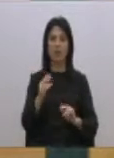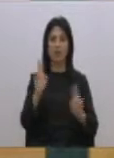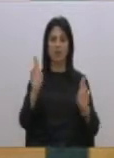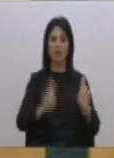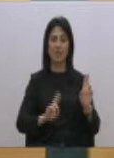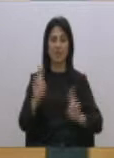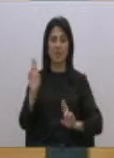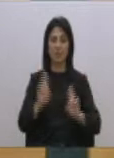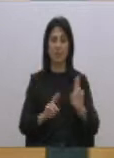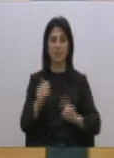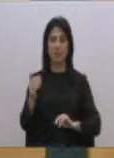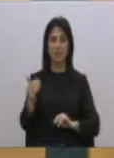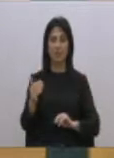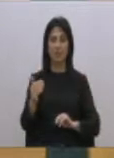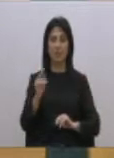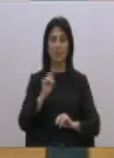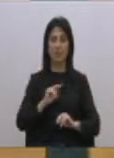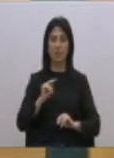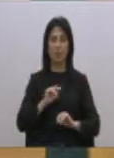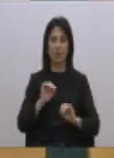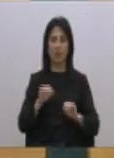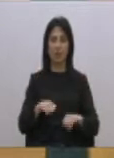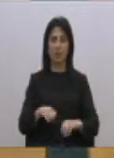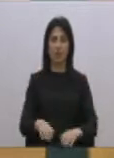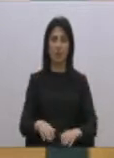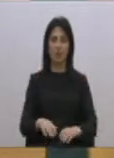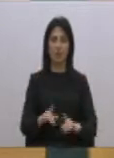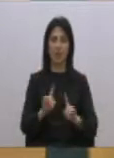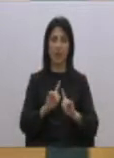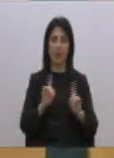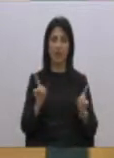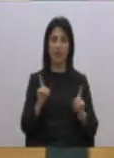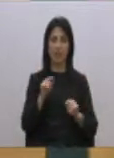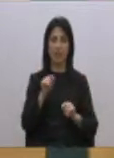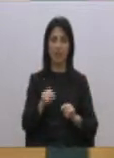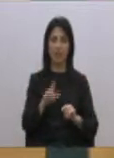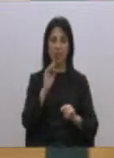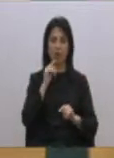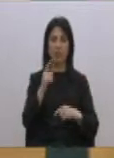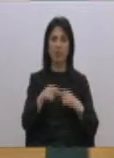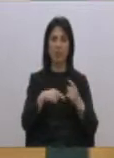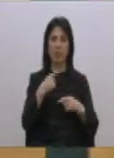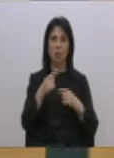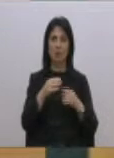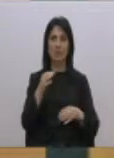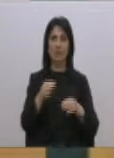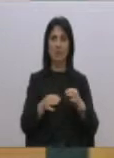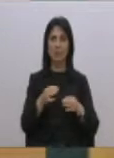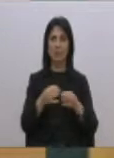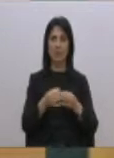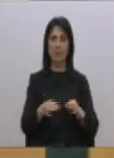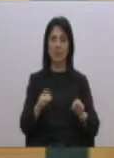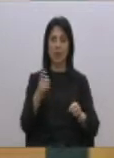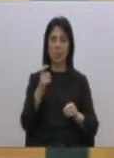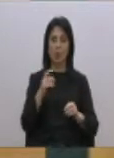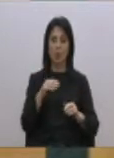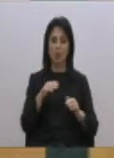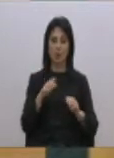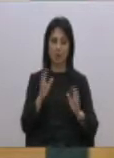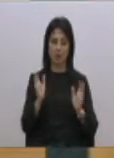წესებით მუშაობის საშუალებას, განსაკუთრებით იქ, როდესაც საუბარია სასამართლოს დამოუკიდებლობის